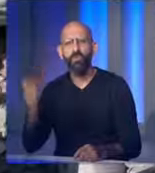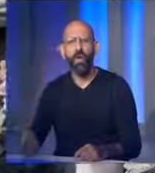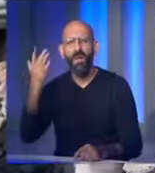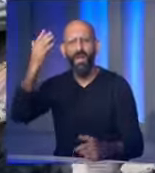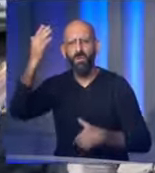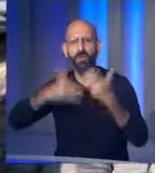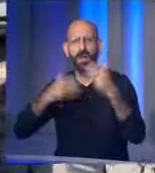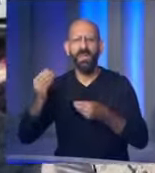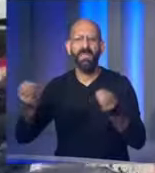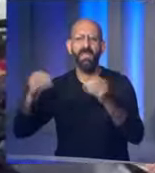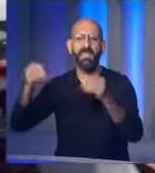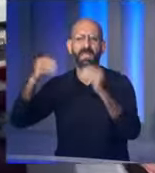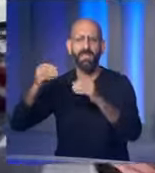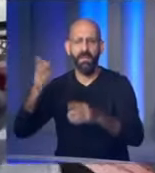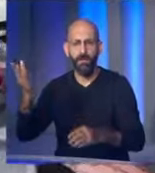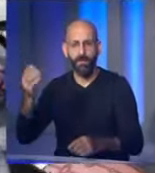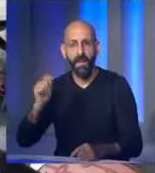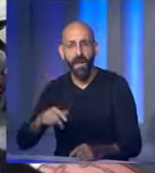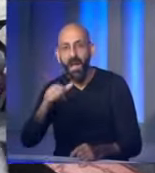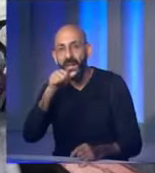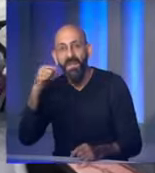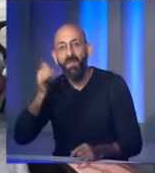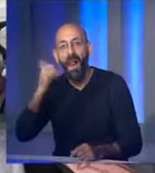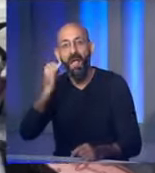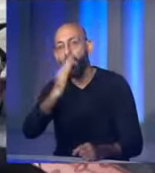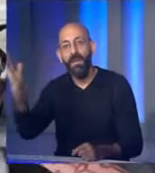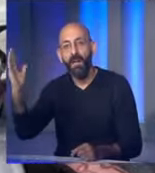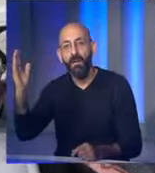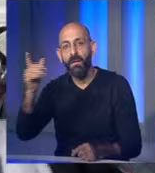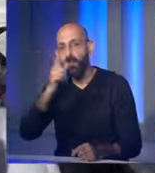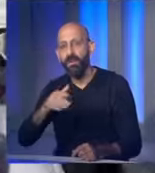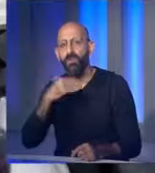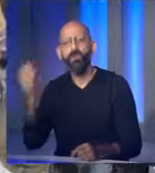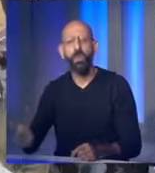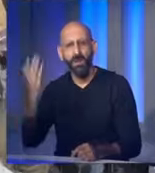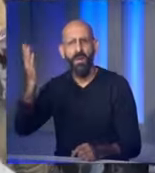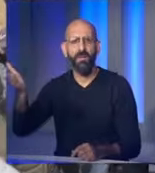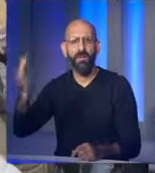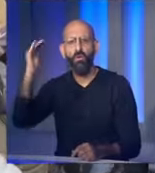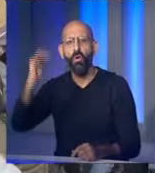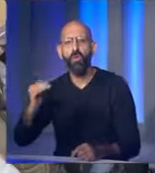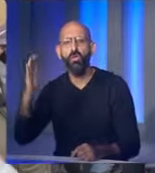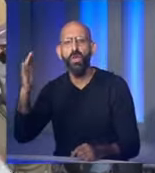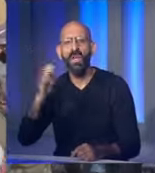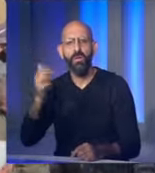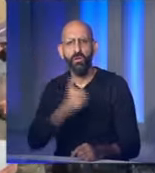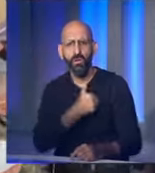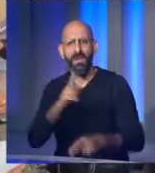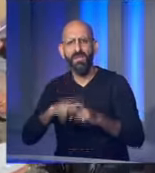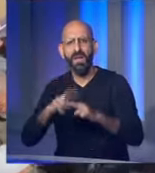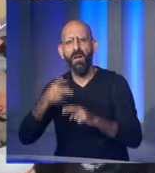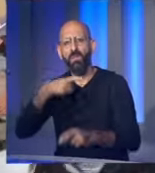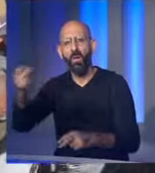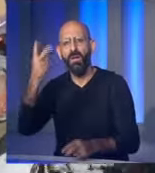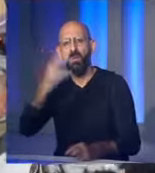ومصابين وفي الضفه الغربيه اندلعت اشتباكات في محيط المنزل المحاصر بقريه الشهداء جنوبي جنين